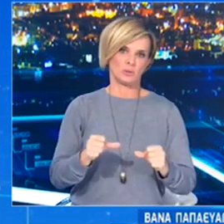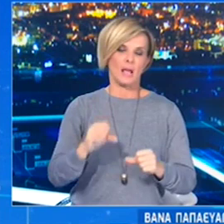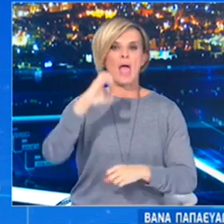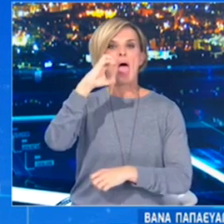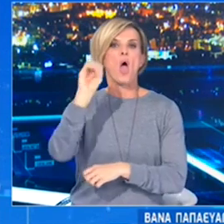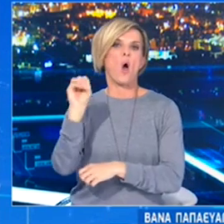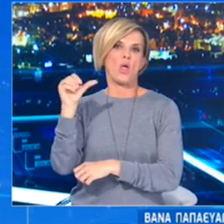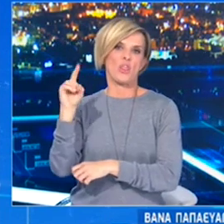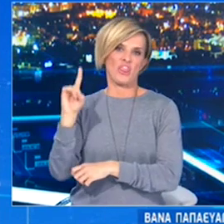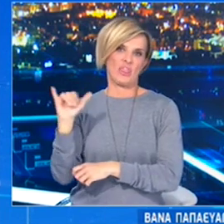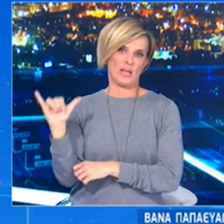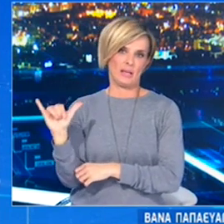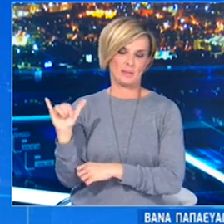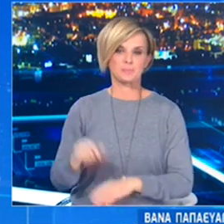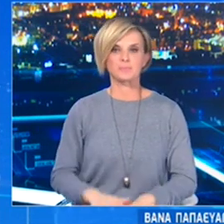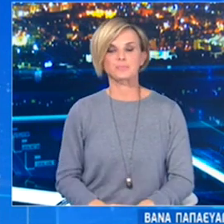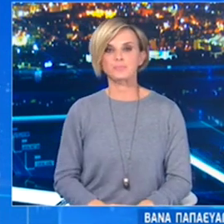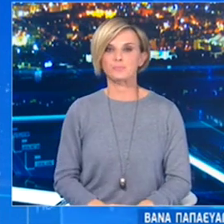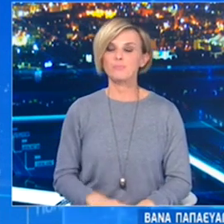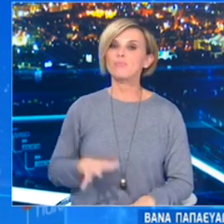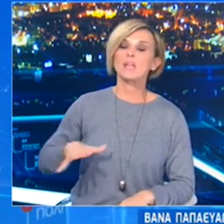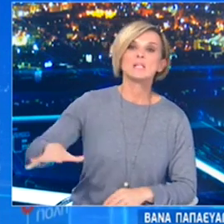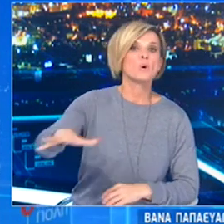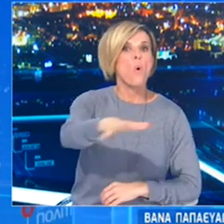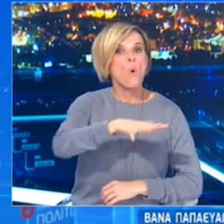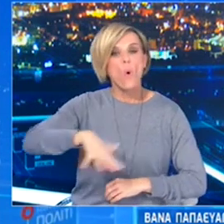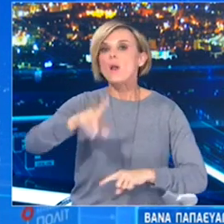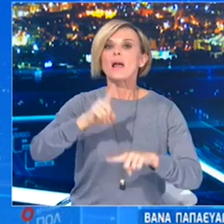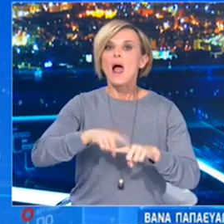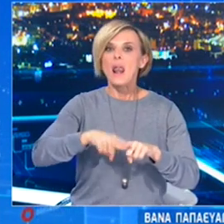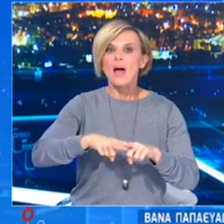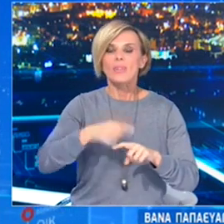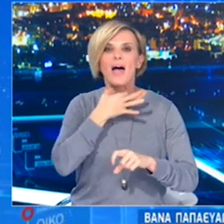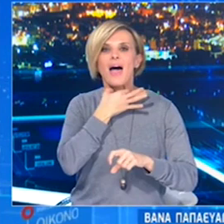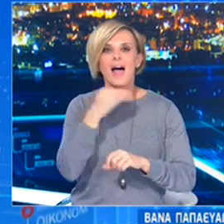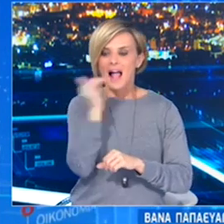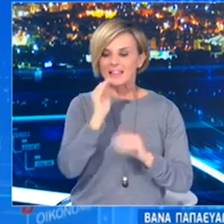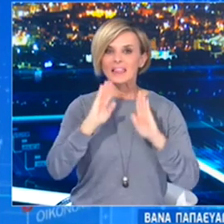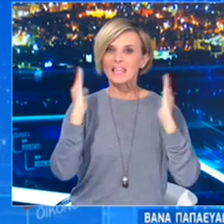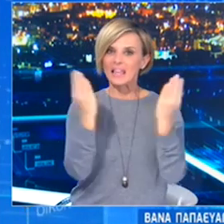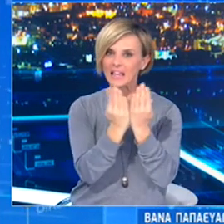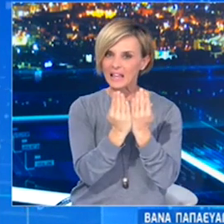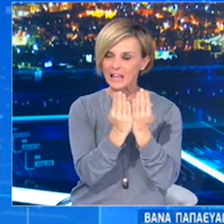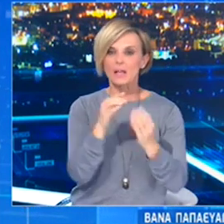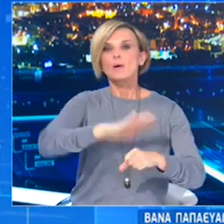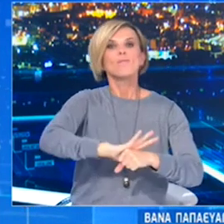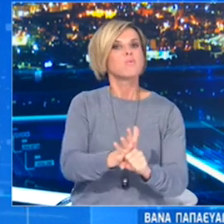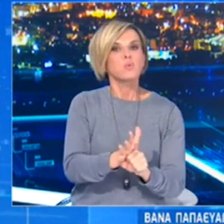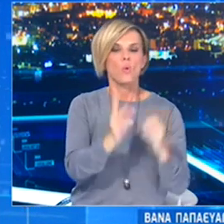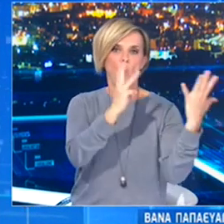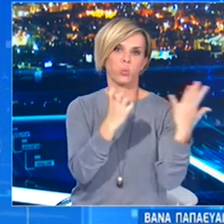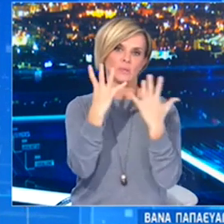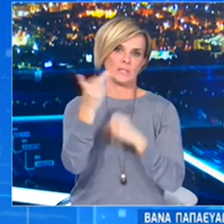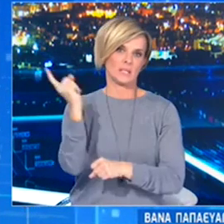Στην επικράτεια, η πλειότητα των κλινών μεθ COVID υπολογίσαν στο 84%, ενώ αντίστοιχα είναι